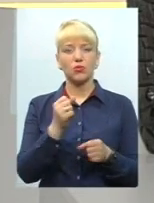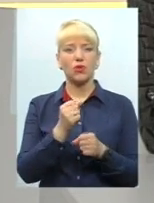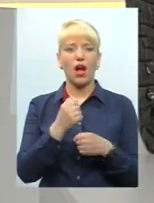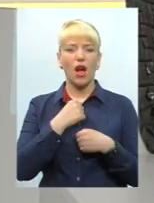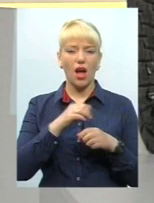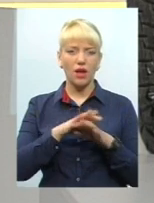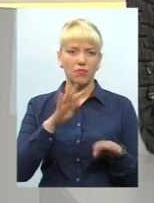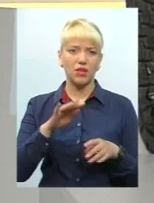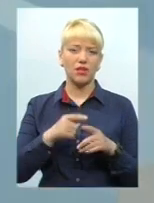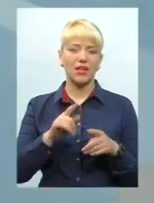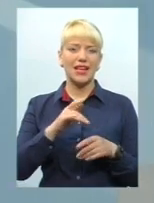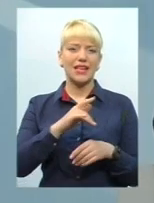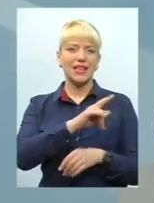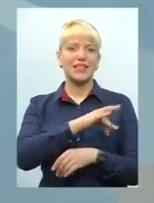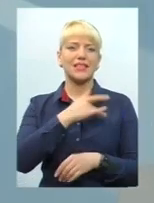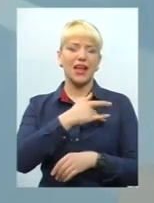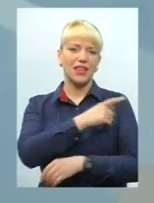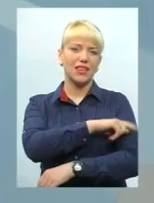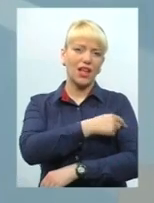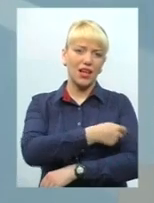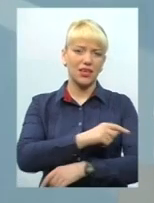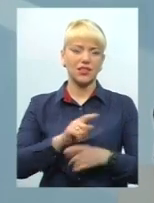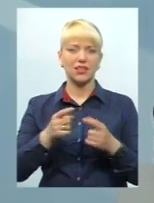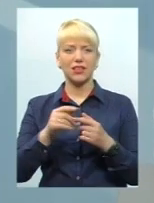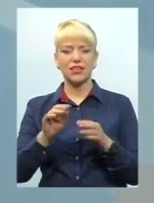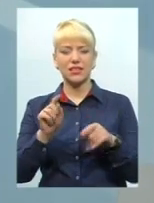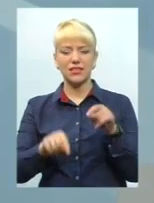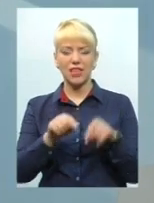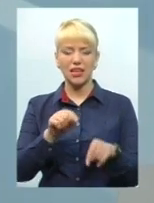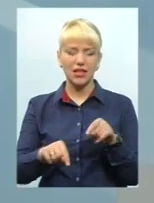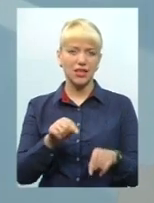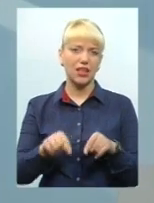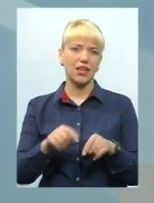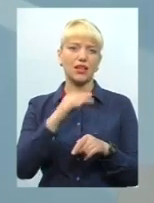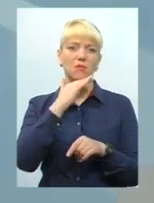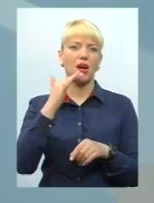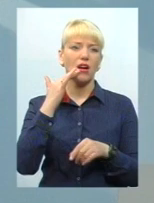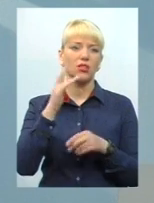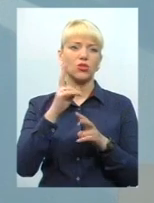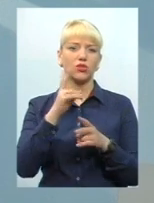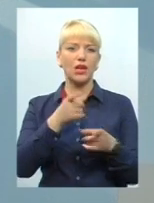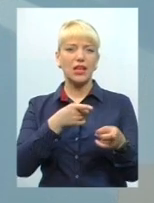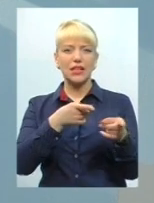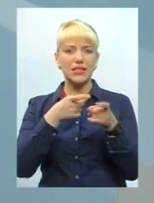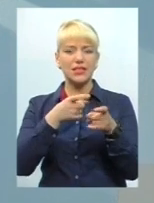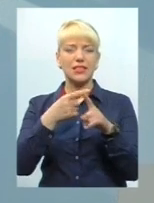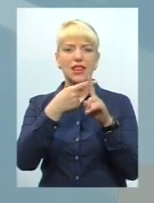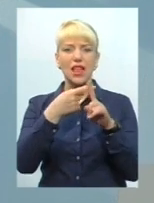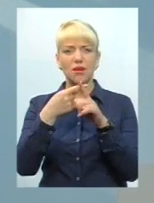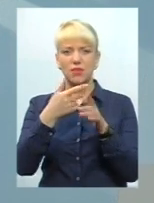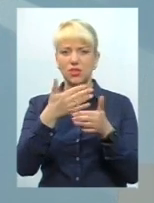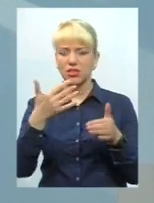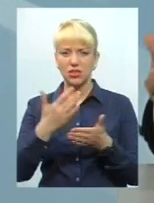санітарки, санінструктори, там і секретарки, і багато-багато інших, і снайперші, ви знаєте, є